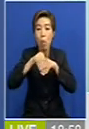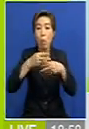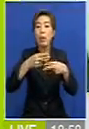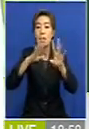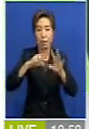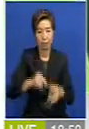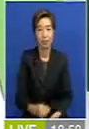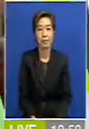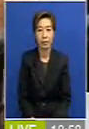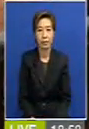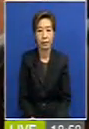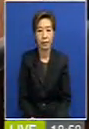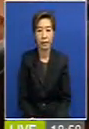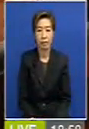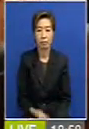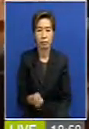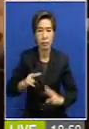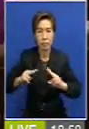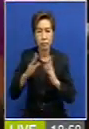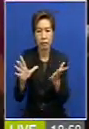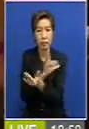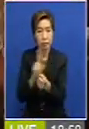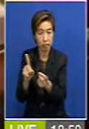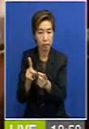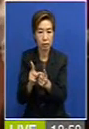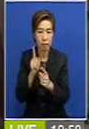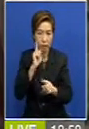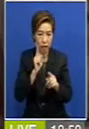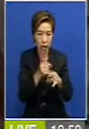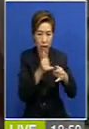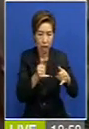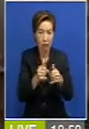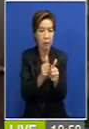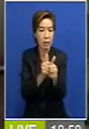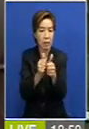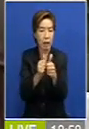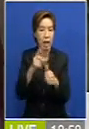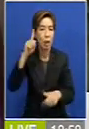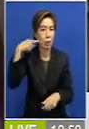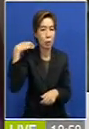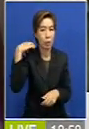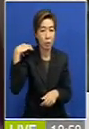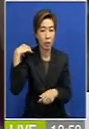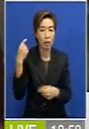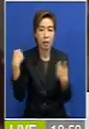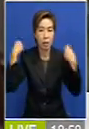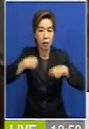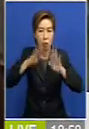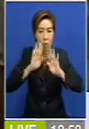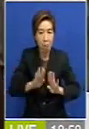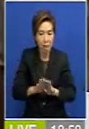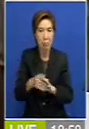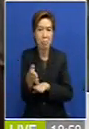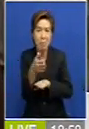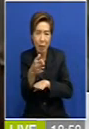างยั่งยืนกระทรวงวัฒนธรรมร่วมแถลงกับกองประกวด Mrs. Universe ใช้ชุดประจำชาติลวดลายปลาตะเพียน